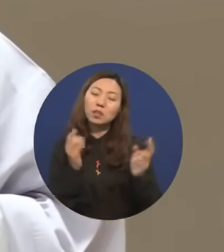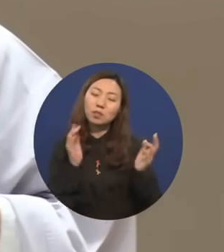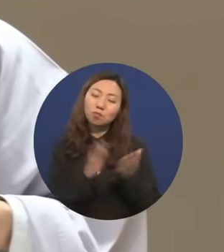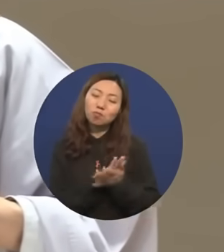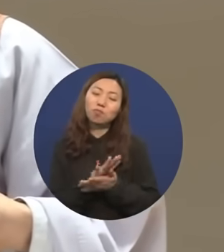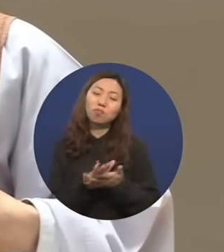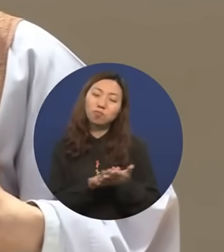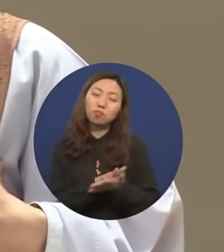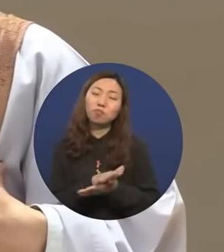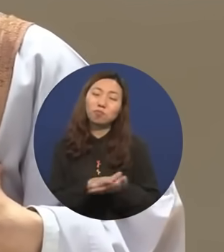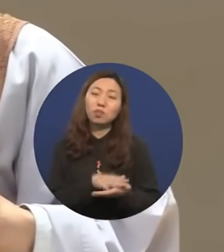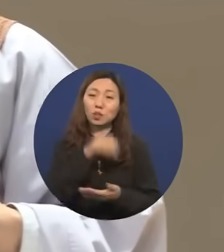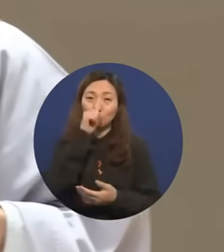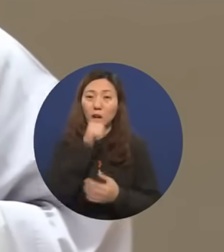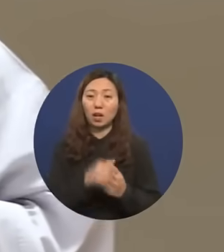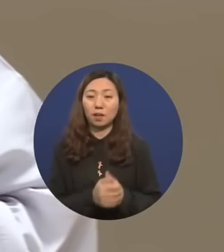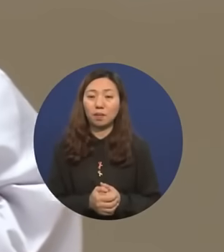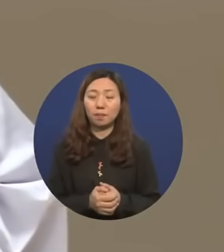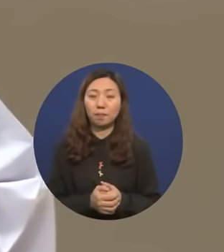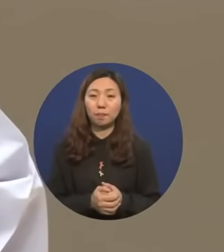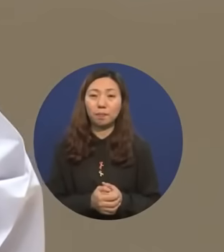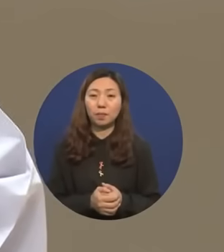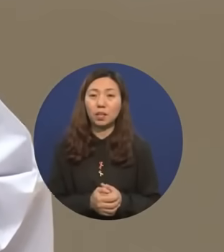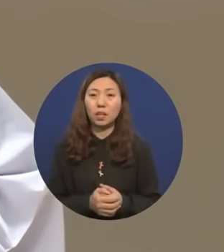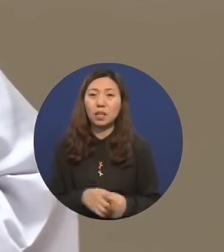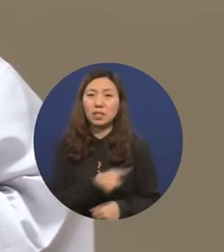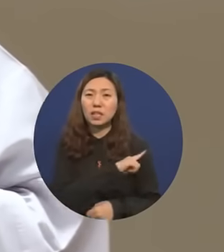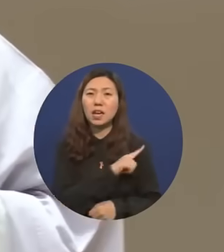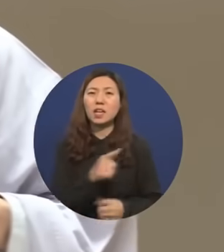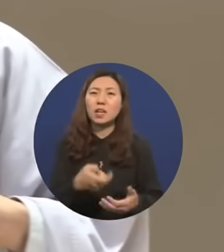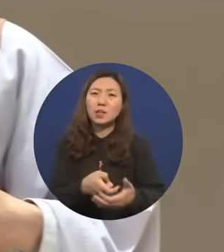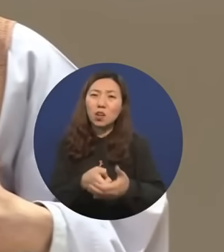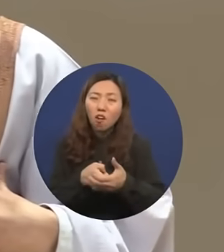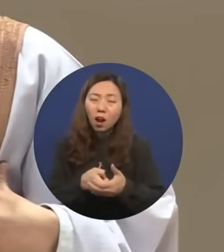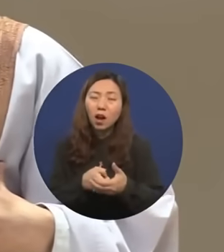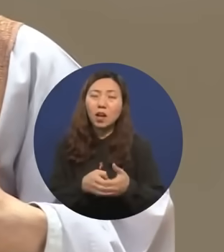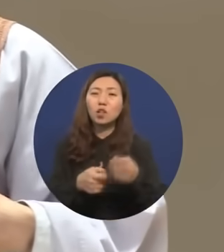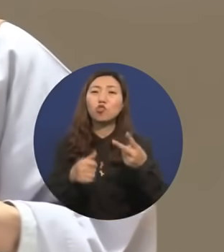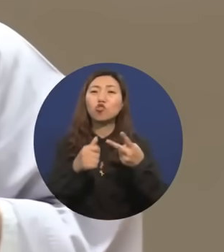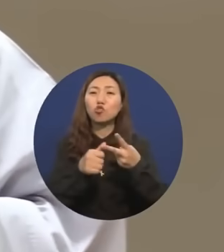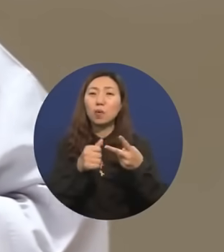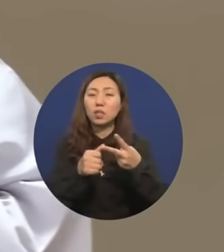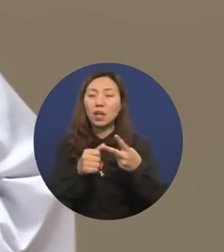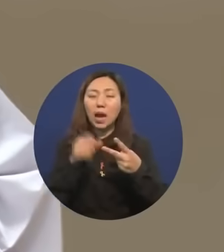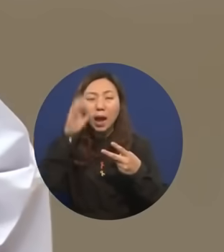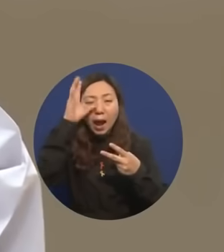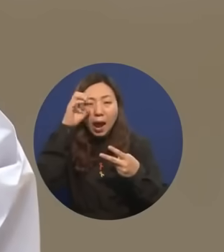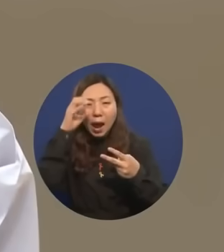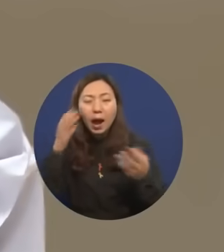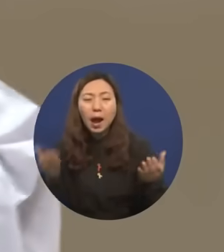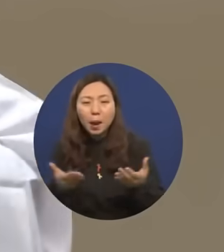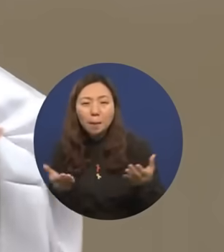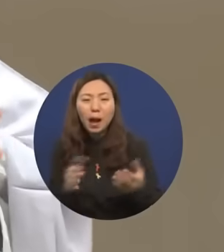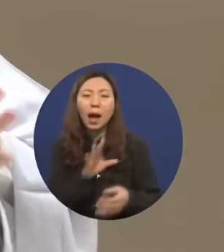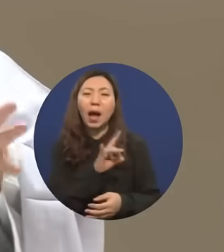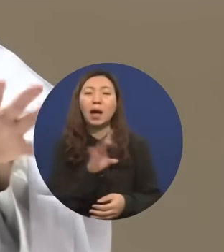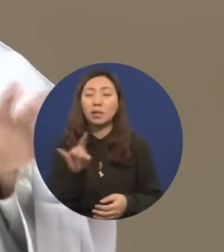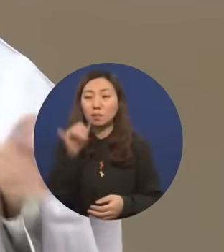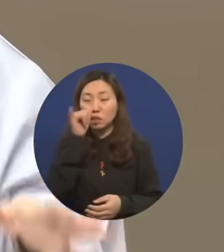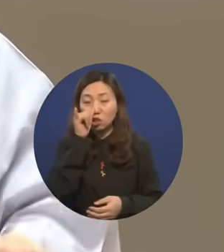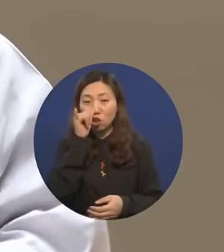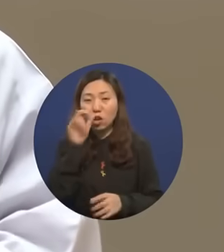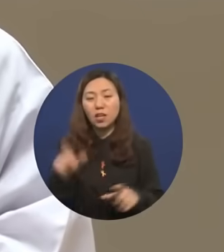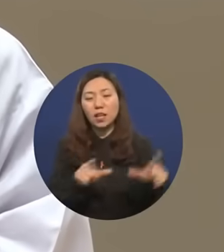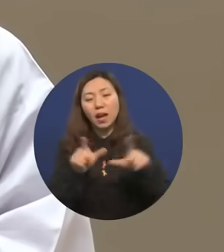뭐 이렇게 첫째 절 쓰고 그 다음에 두 번째 아르바이트 가벼운 거 해서 이렇게 생활비 까먹는